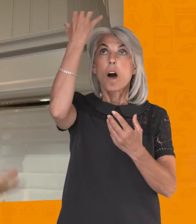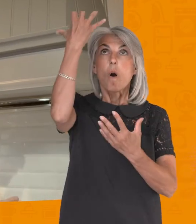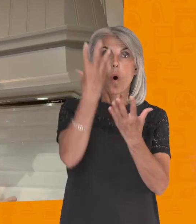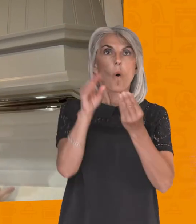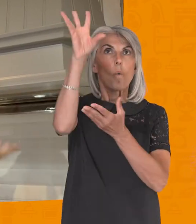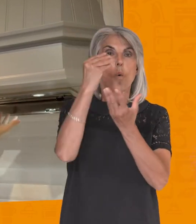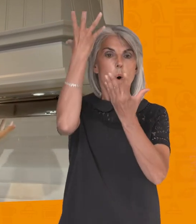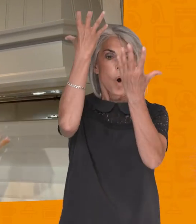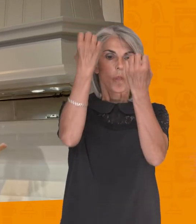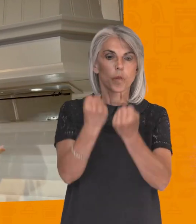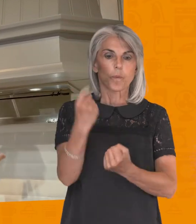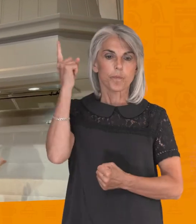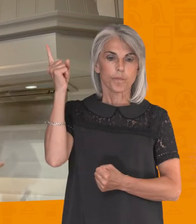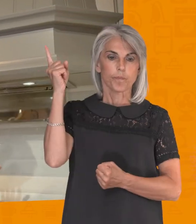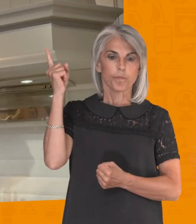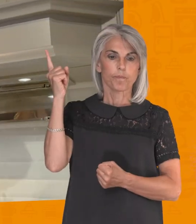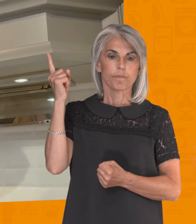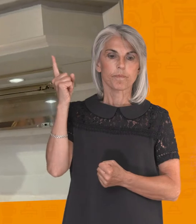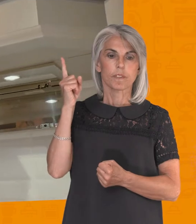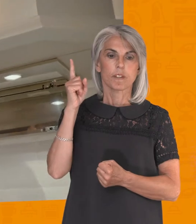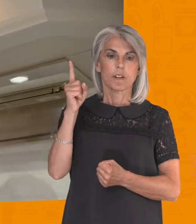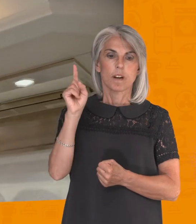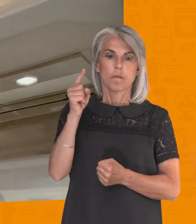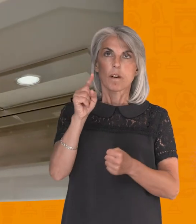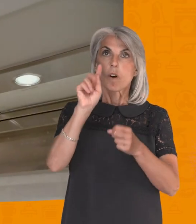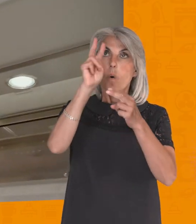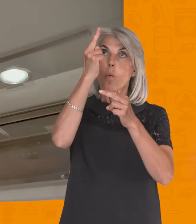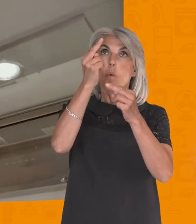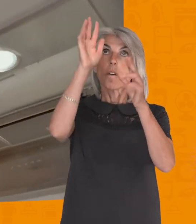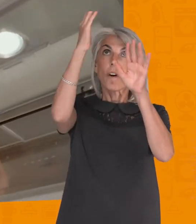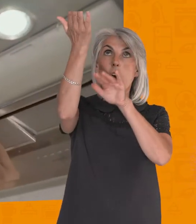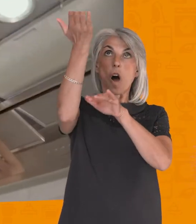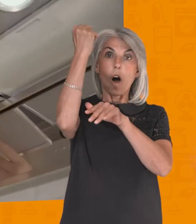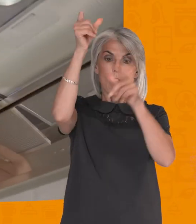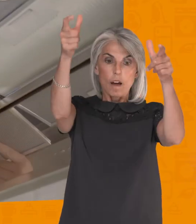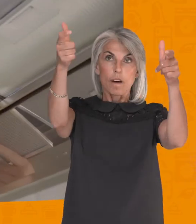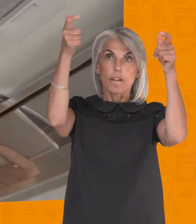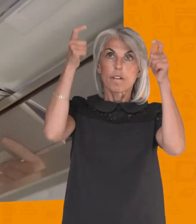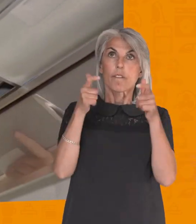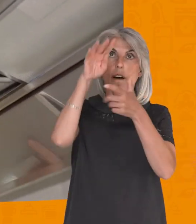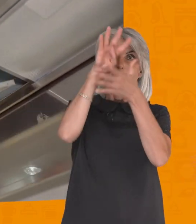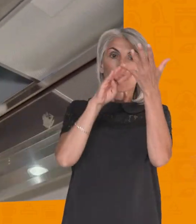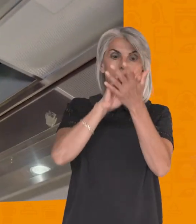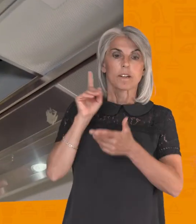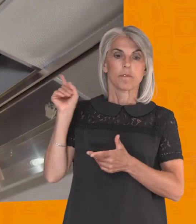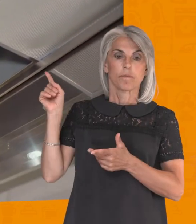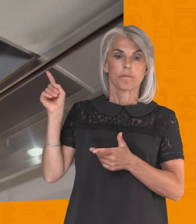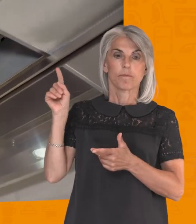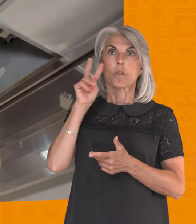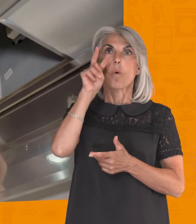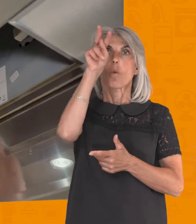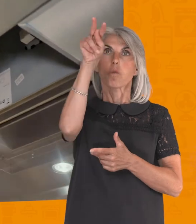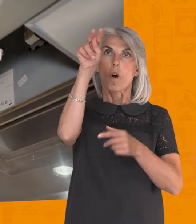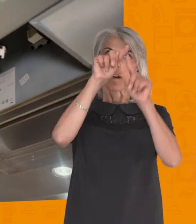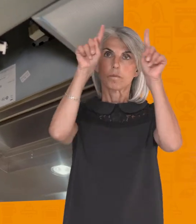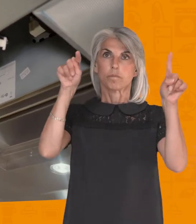pendant votre groupe aspirants ici vous devez pour la plupart ouvrir votre hôte enlever le filtre est souvent à la